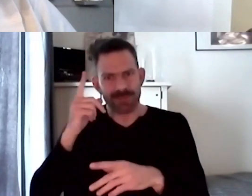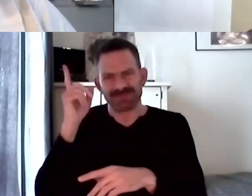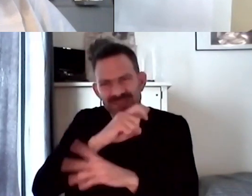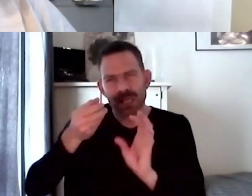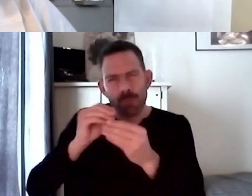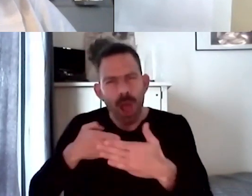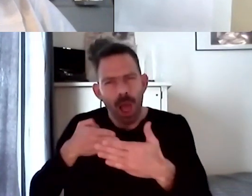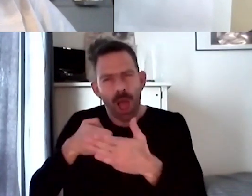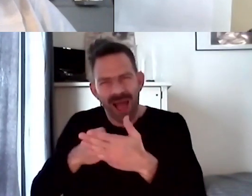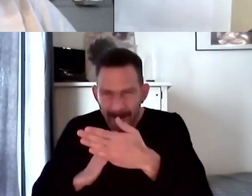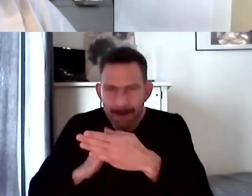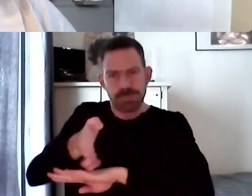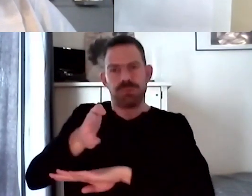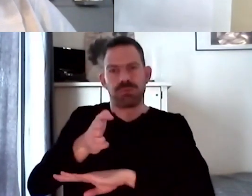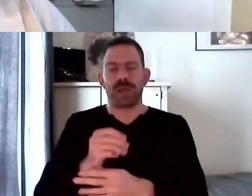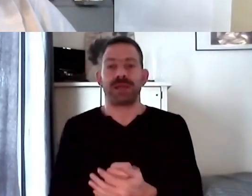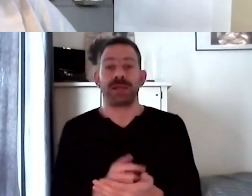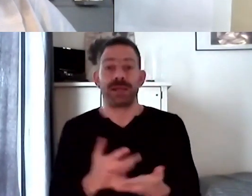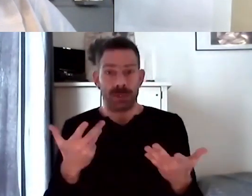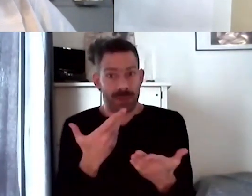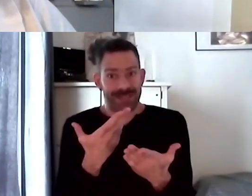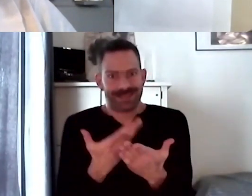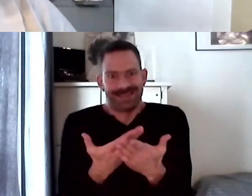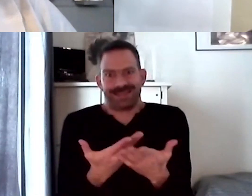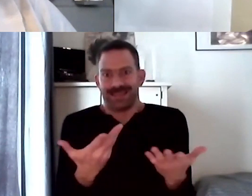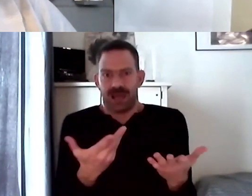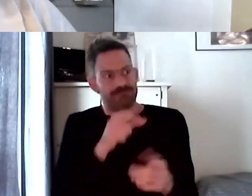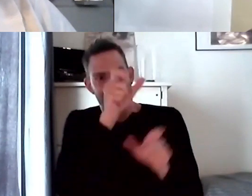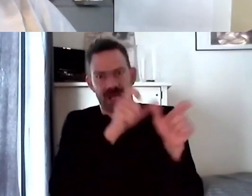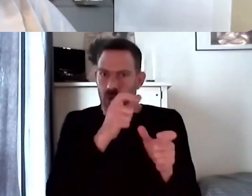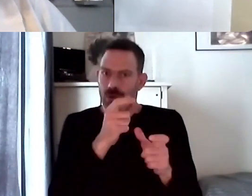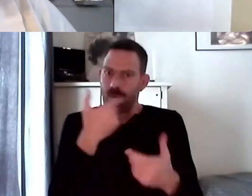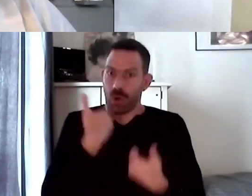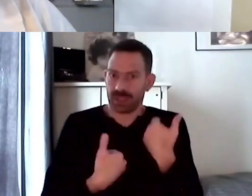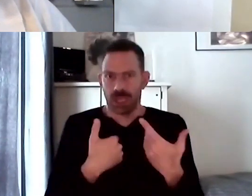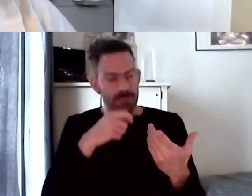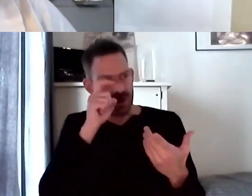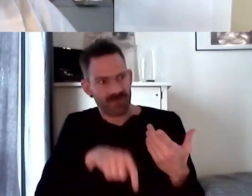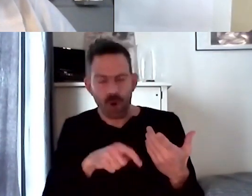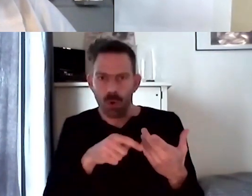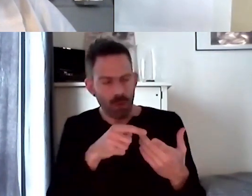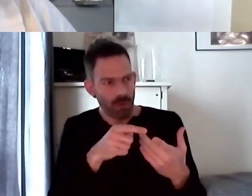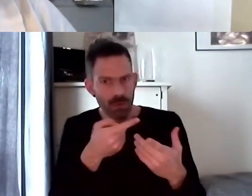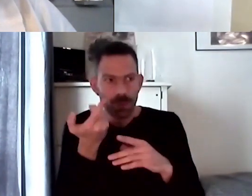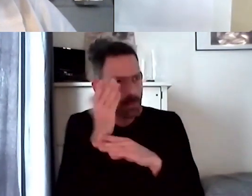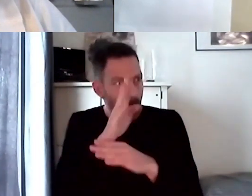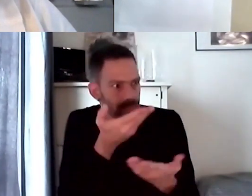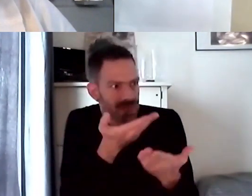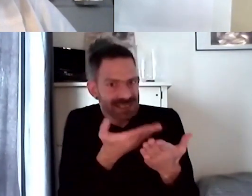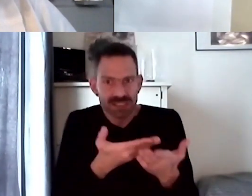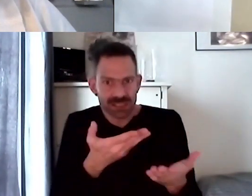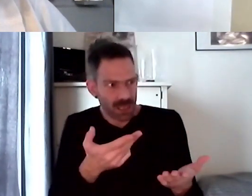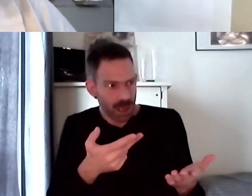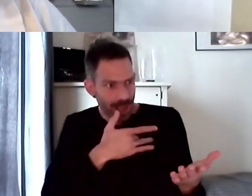il va falloir justement la mettre en lumière pour ces personnes-là, leur montrer combien elles ont de